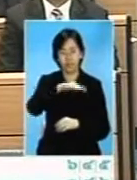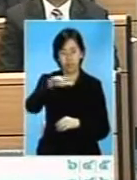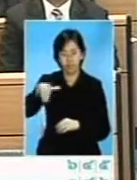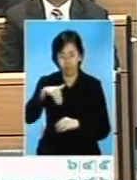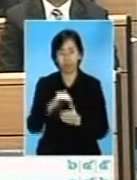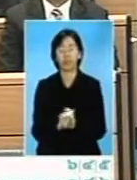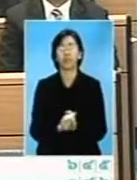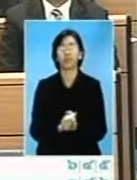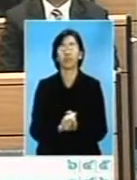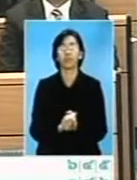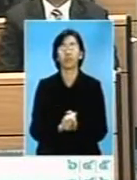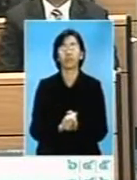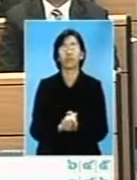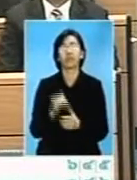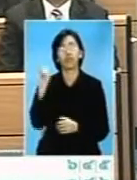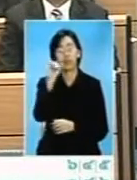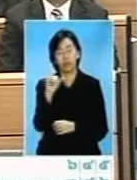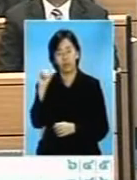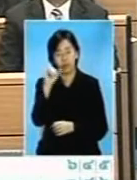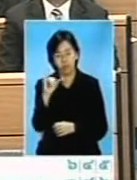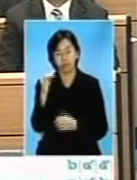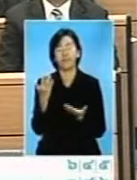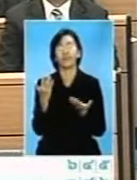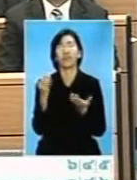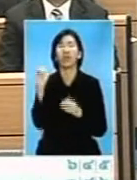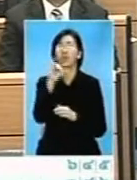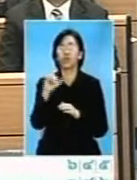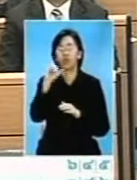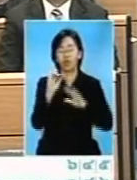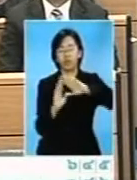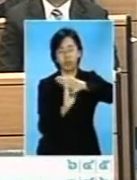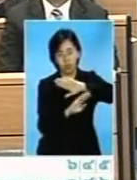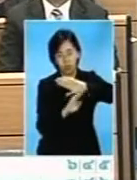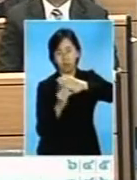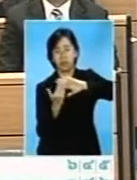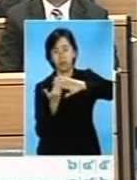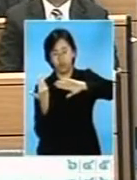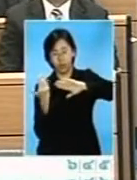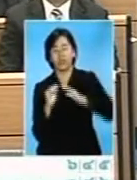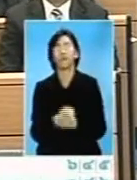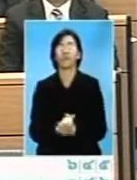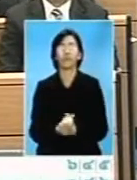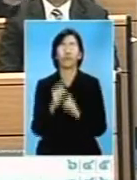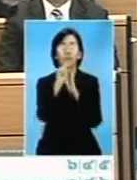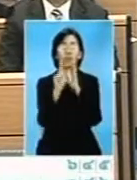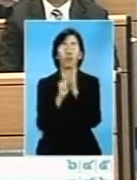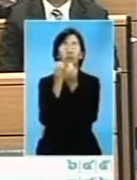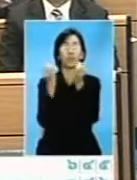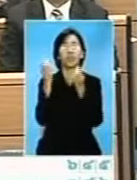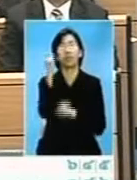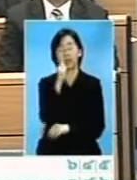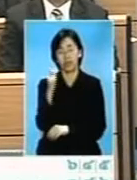ติเห็นชอบให้ประกาศใช้รัฐธรรมนูญนี้โดยยื่นได้ทั้งอัยการสูงสุดและ3รัฐธรรมนูญนะครับแล้ว